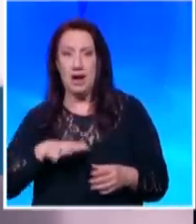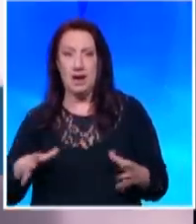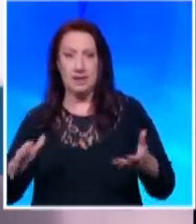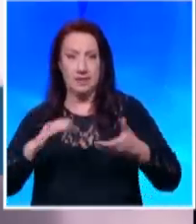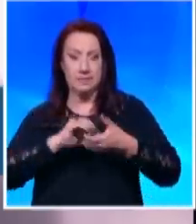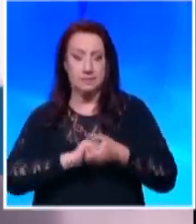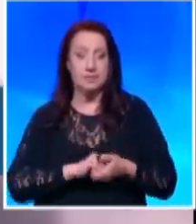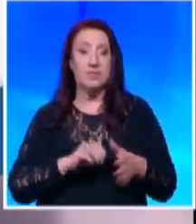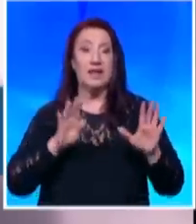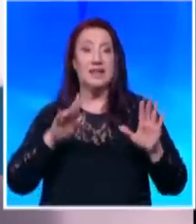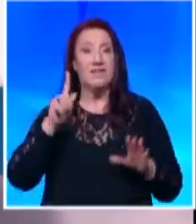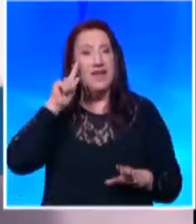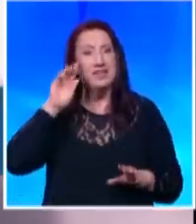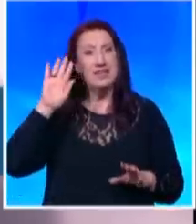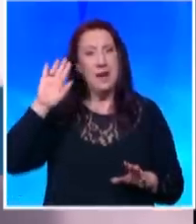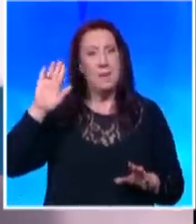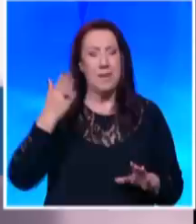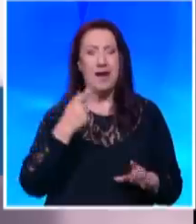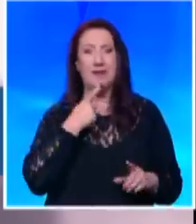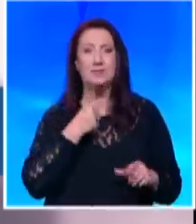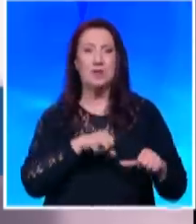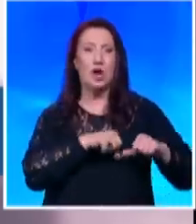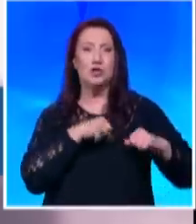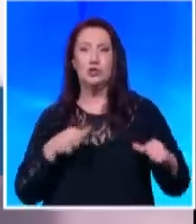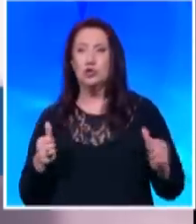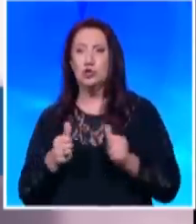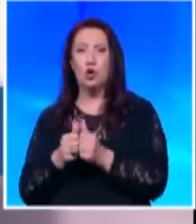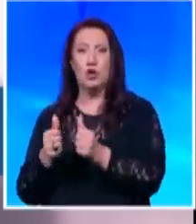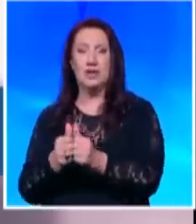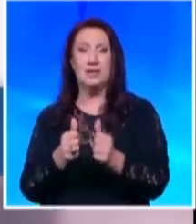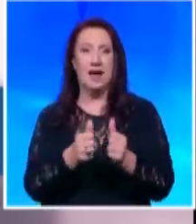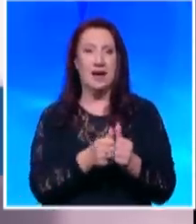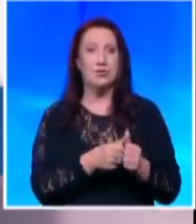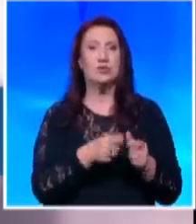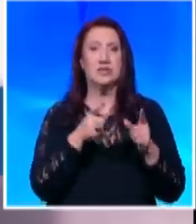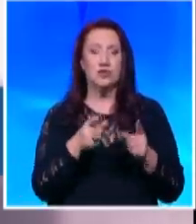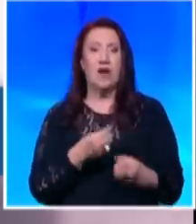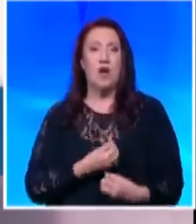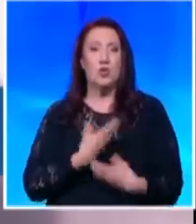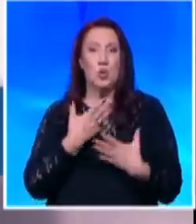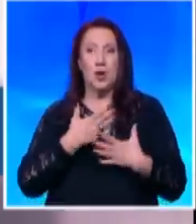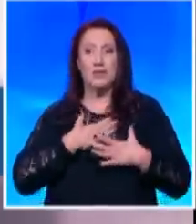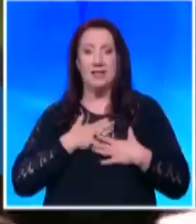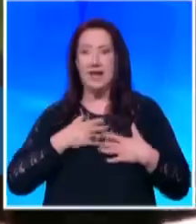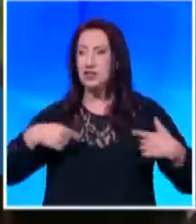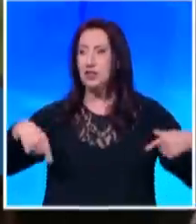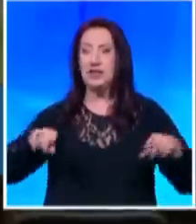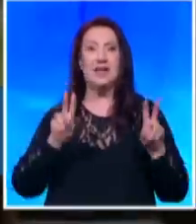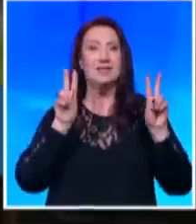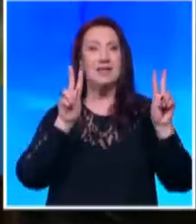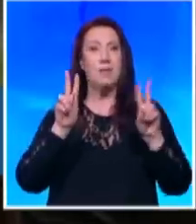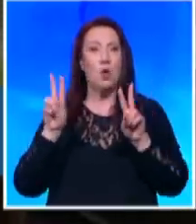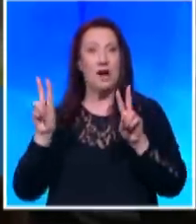е солидарността. Солидарността, родена от големите конфликти на 20 век. Това е духът на нашите демокрации.